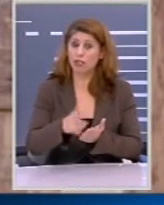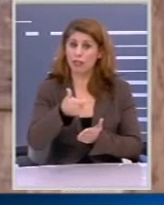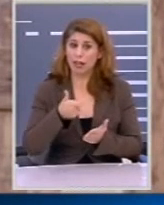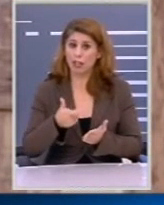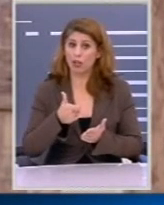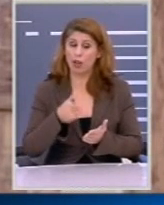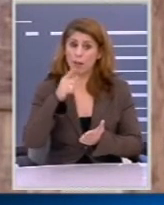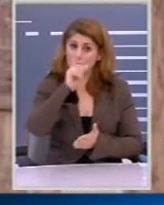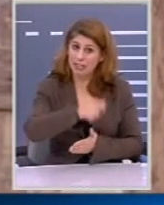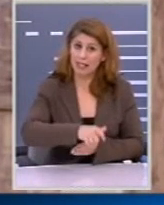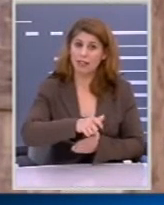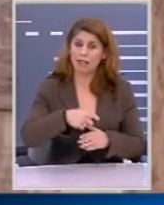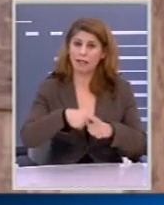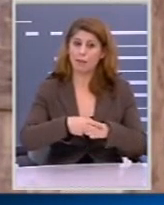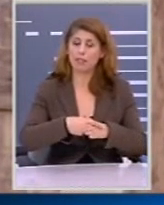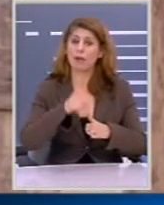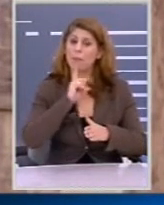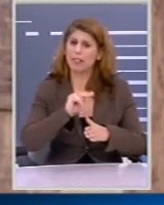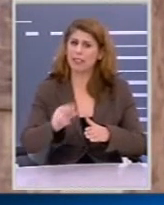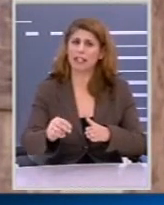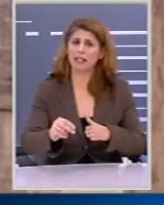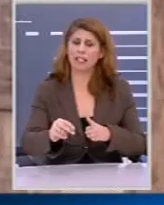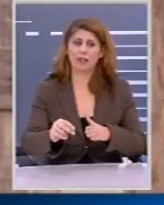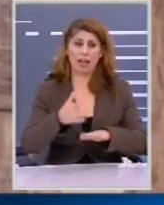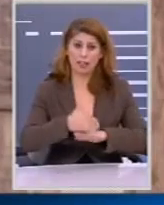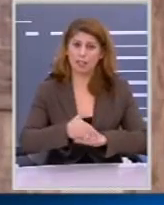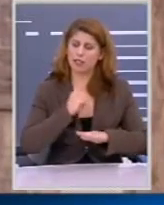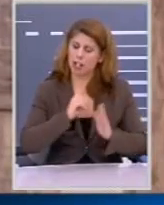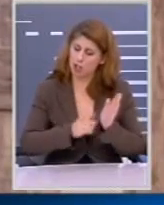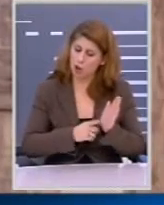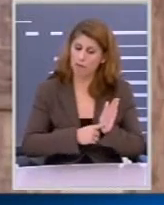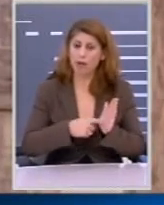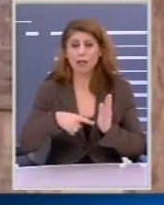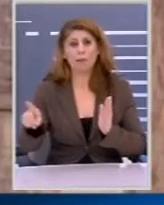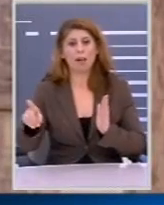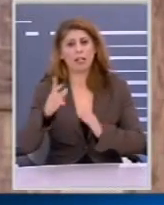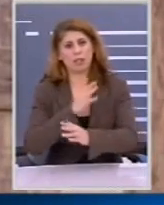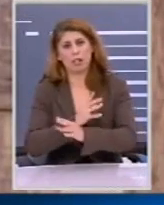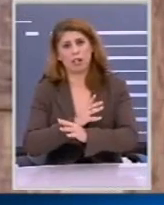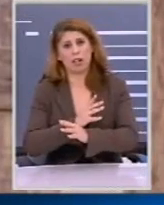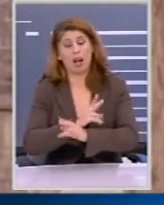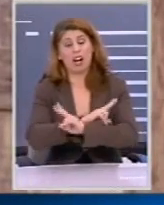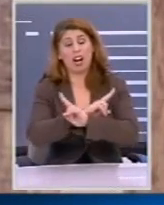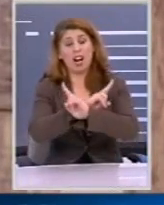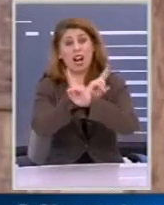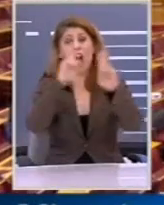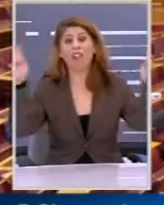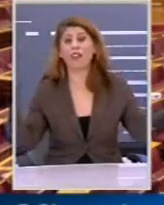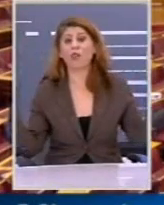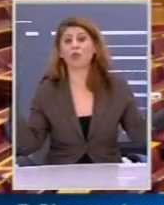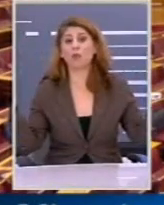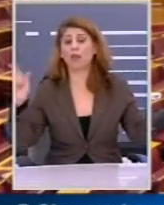την ίδια εγγύηση είναι κάτι απολύτως νόμιμο και αν έχουν οτιδήποτε πάνω στον εισαγγελέα. Καθαρός ουρανός, αστραπές δεν φοβάται, κύριε